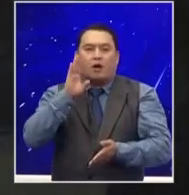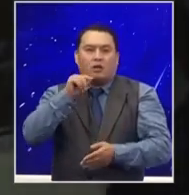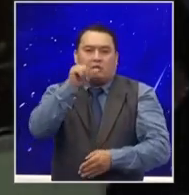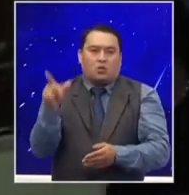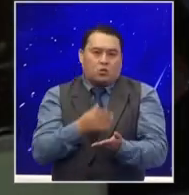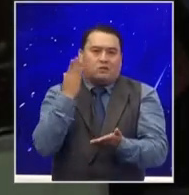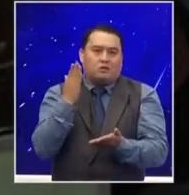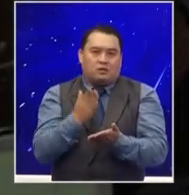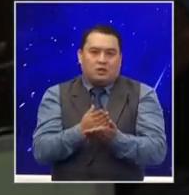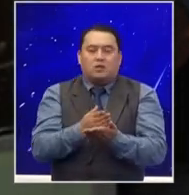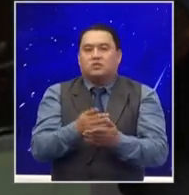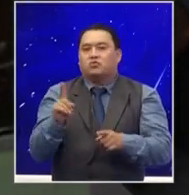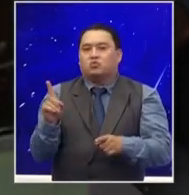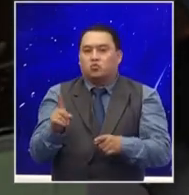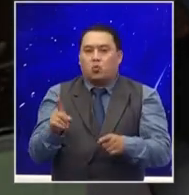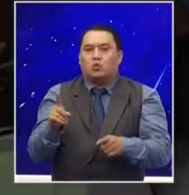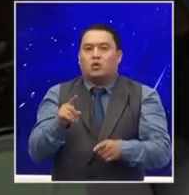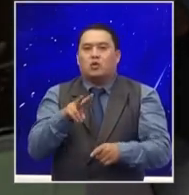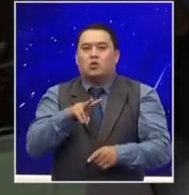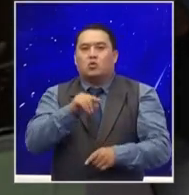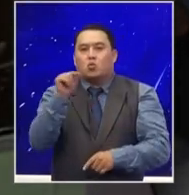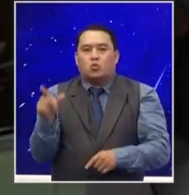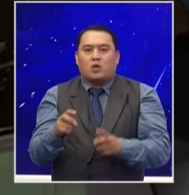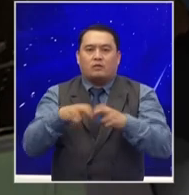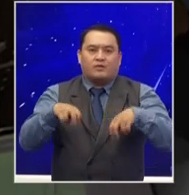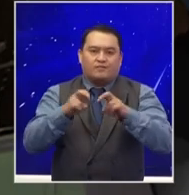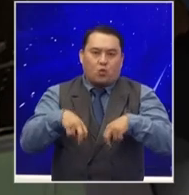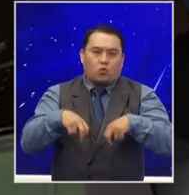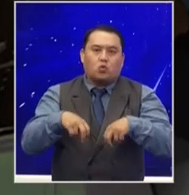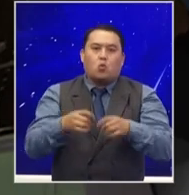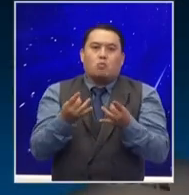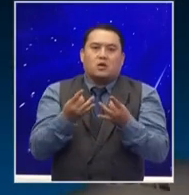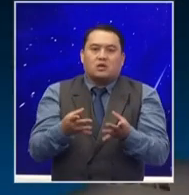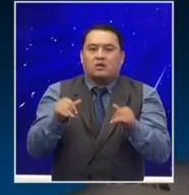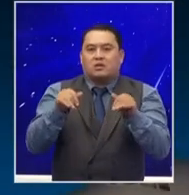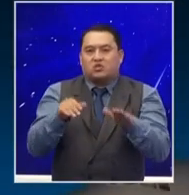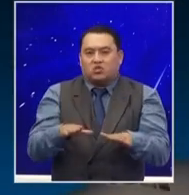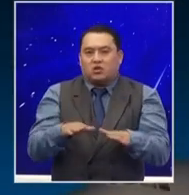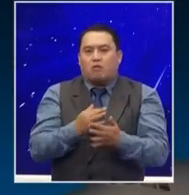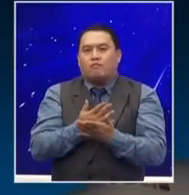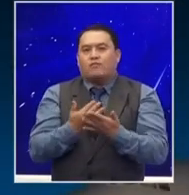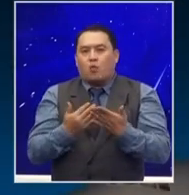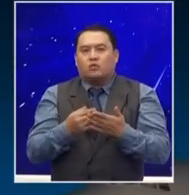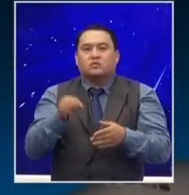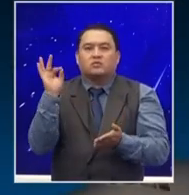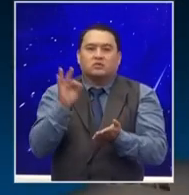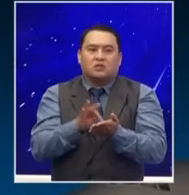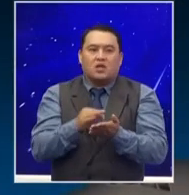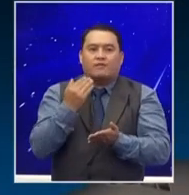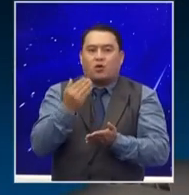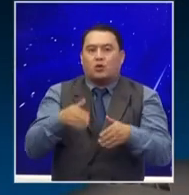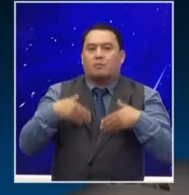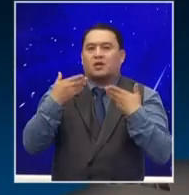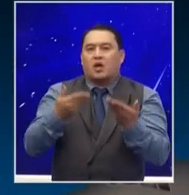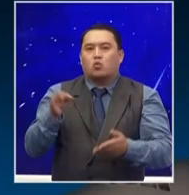агентству скорректировать программы освоения Луны. Наличие воды может упростить решение целого комплекса задач. Ее